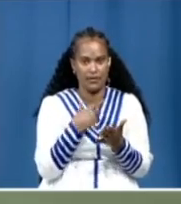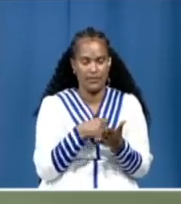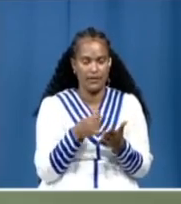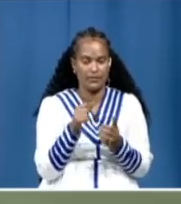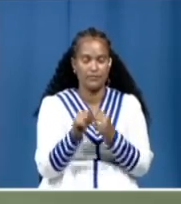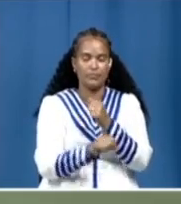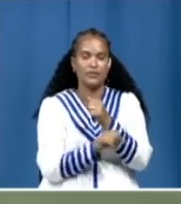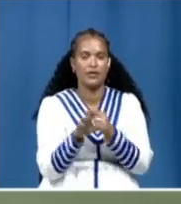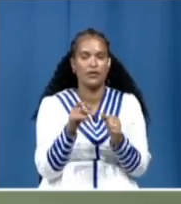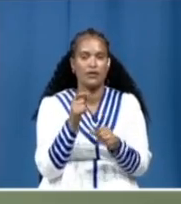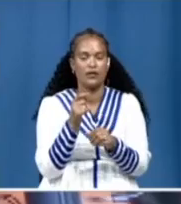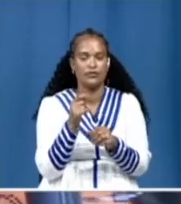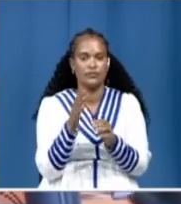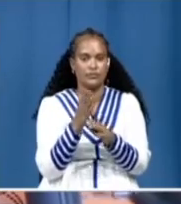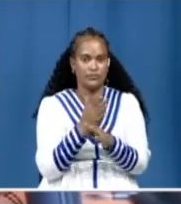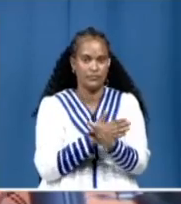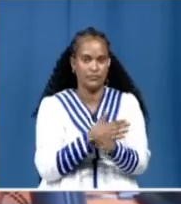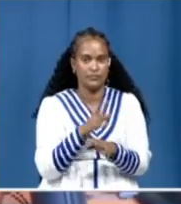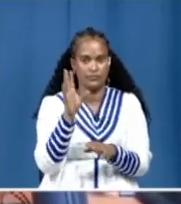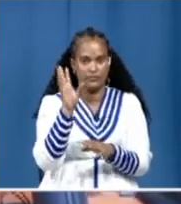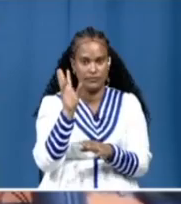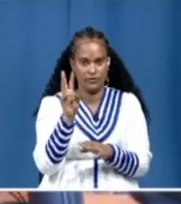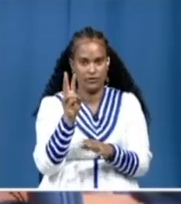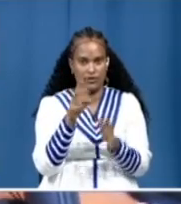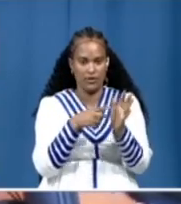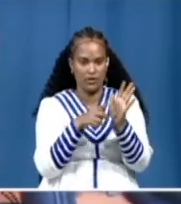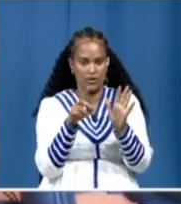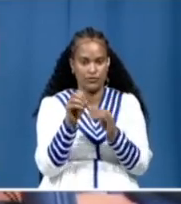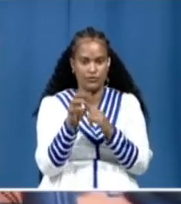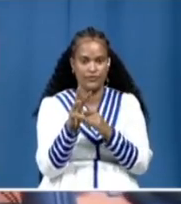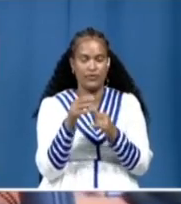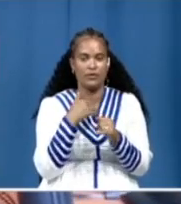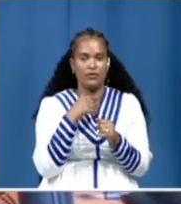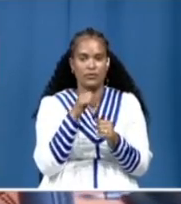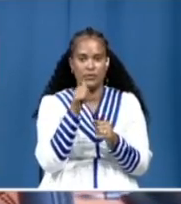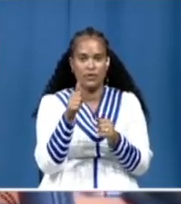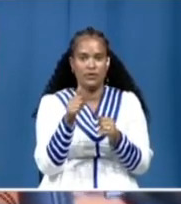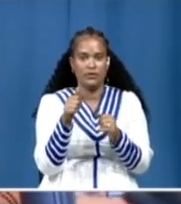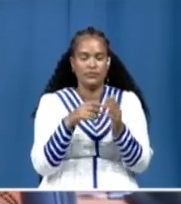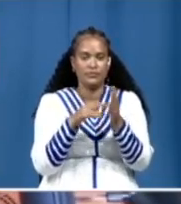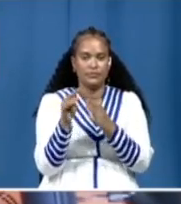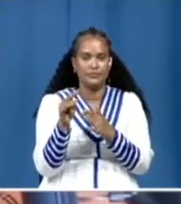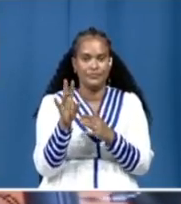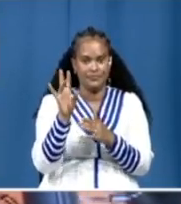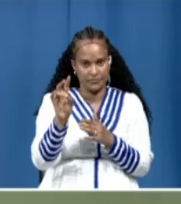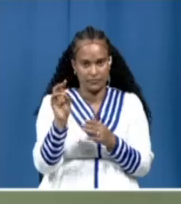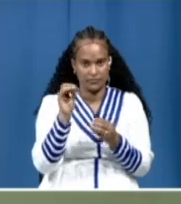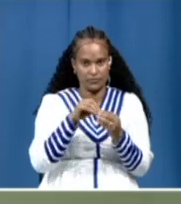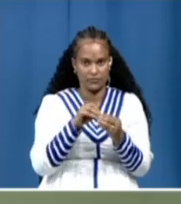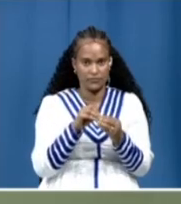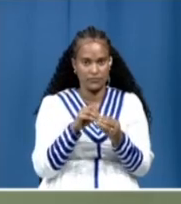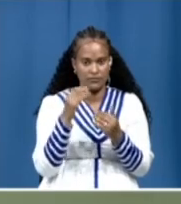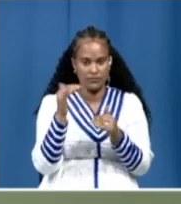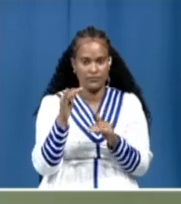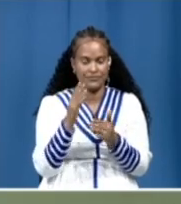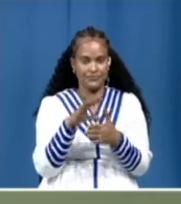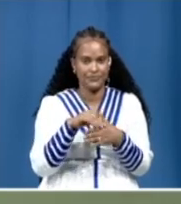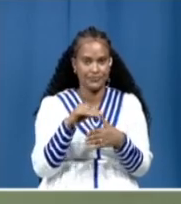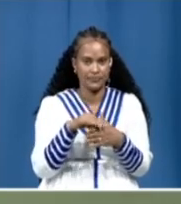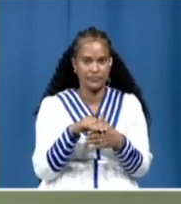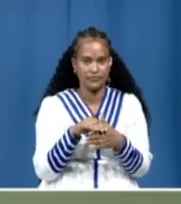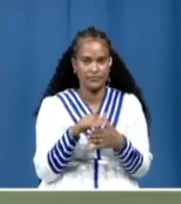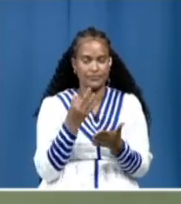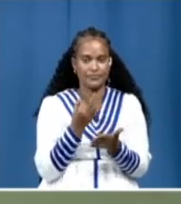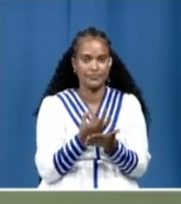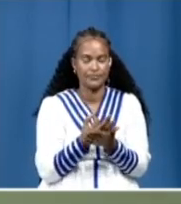مسرات غير كايكم محاش كبر شدشت علاوتش أنفرات اللي أنا بزيناي مقالة مسناي مقالة حويس كاشوعات لنا متن جنزب متن عقمي